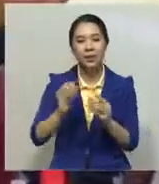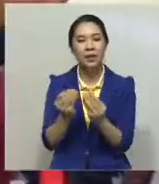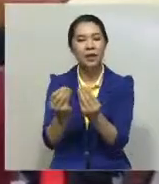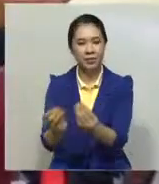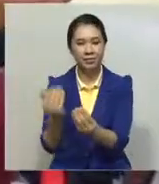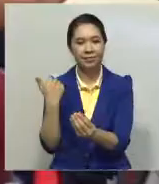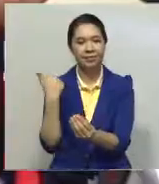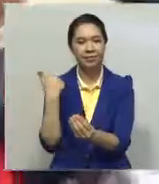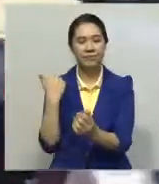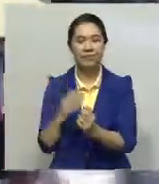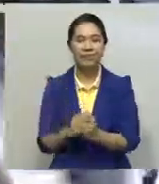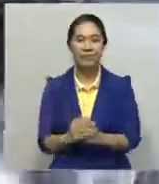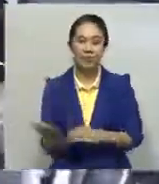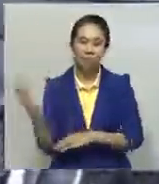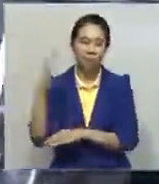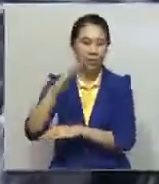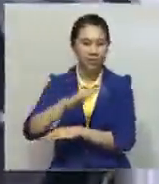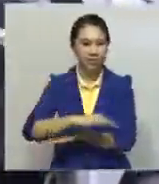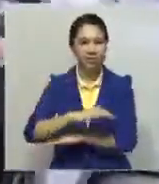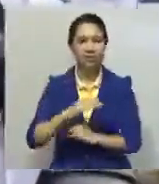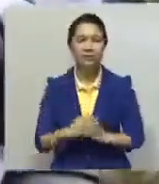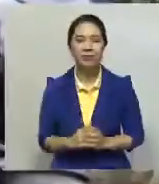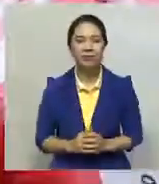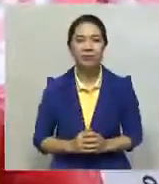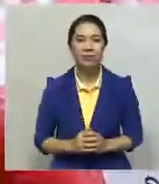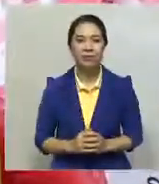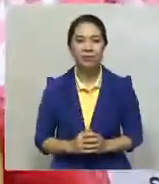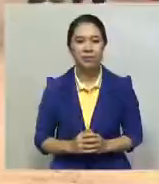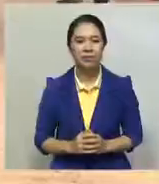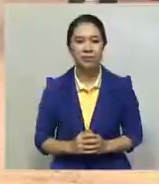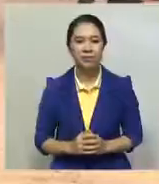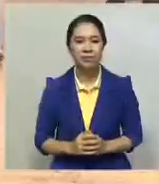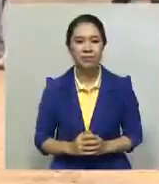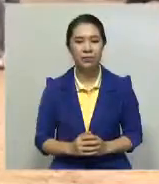าร่วมพิธีในครั้งนี้ตลอดทั้งวันอีกด้วยครับ